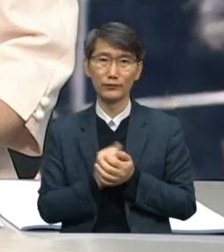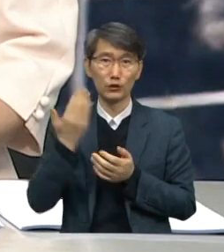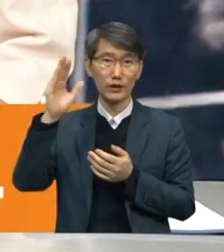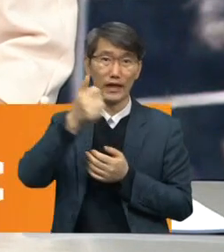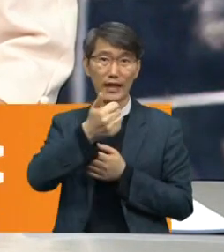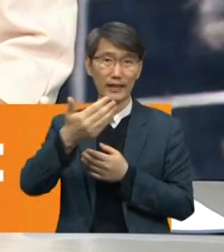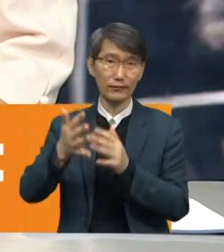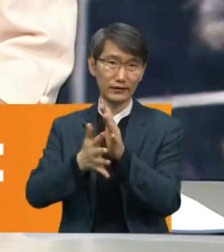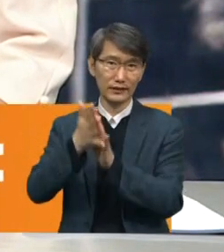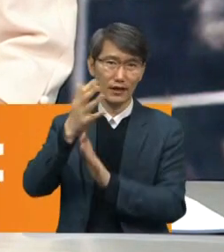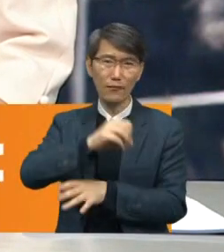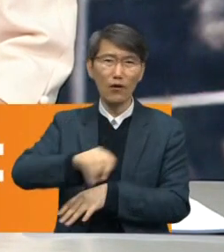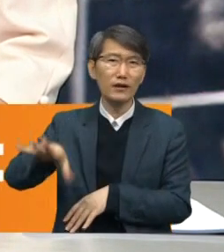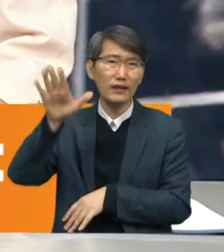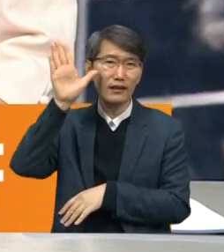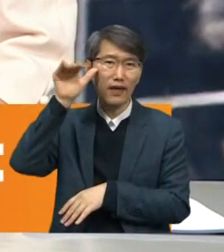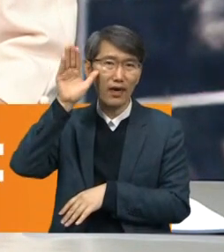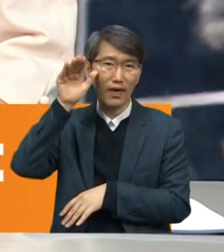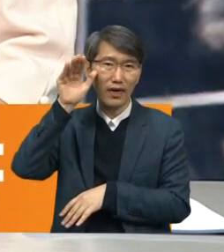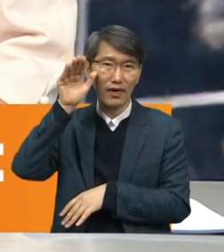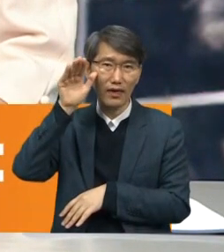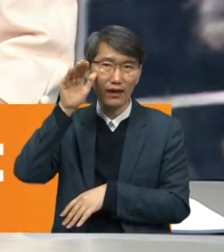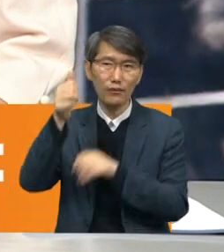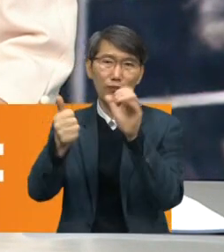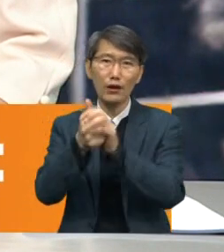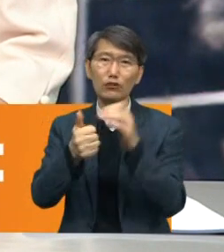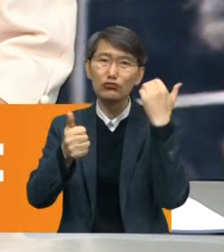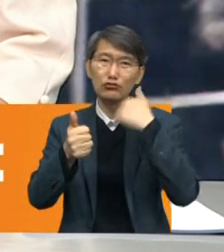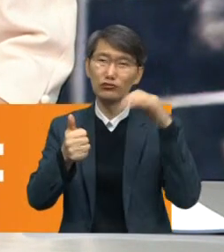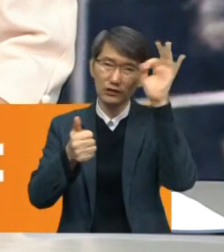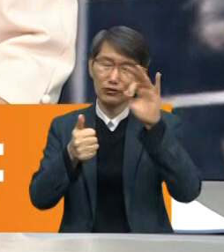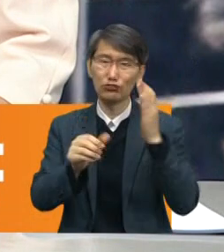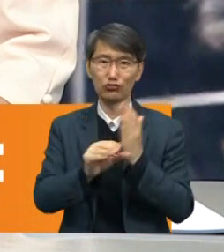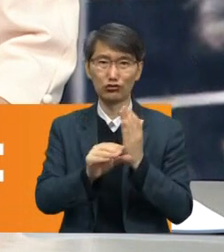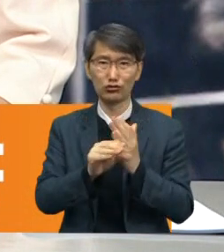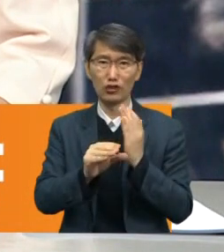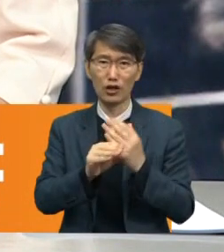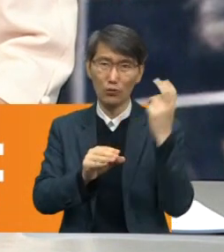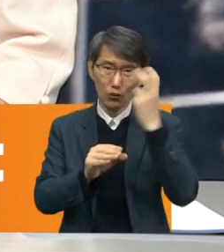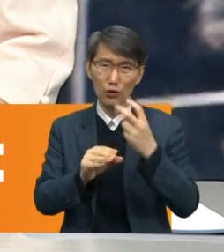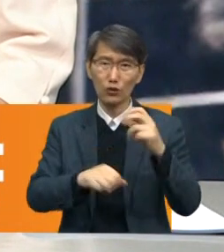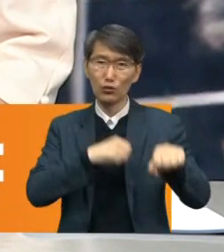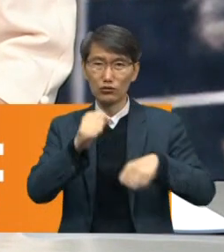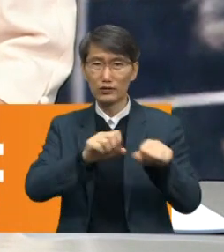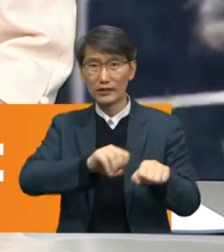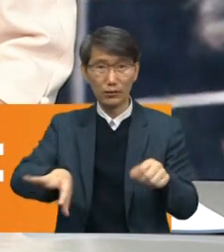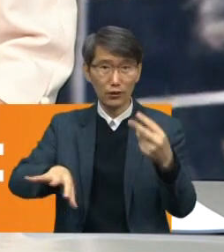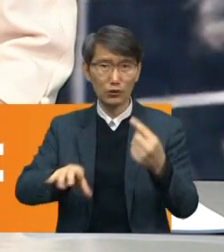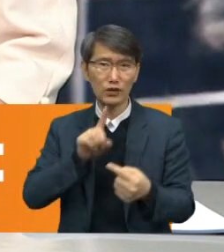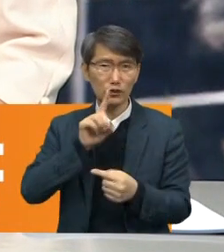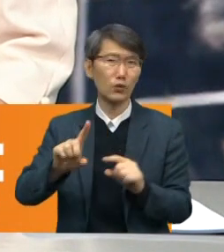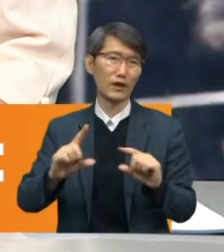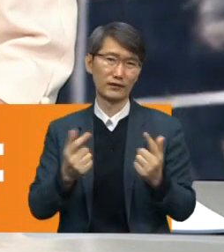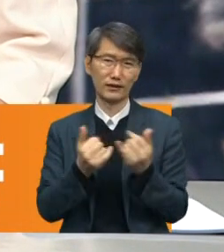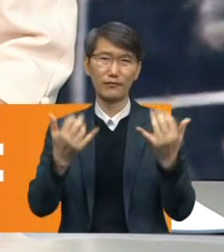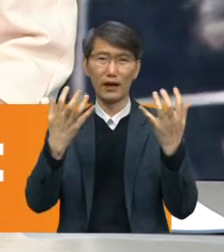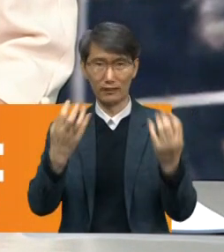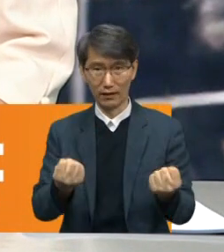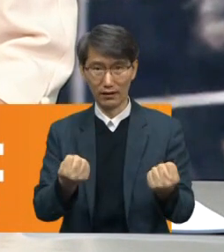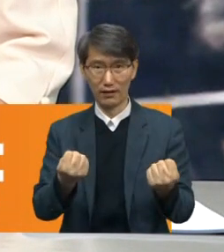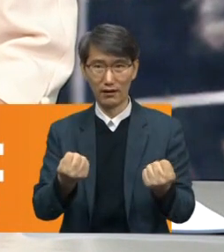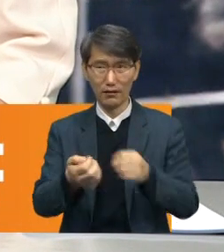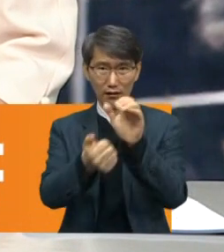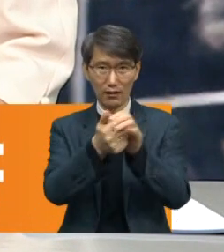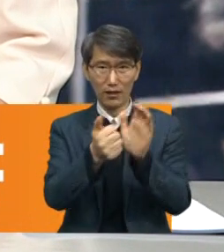네, 최근 하남시가 유기견 보호소에 새로운 위탁 운영자를 찾아 나섰습니다. 보호하던 동물을 잃어버려도 신고하지 않는 등 기존